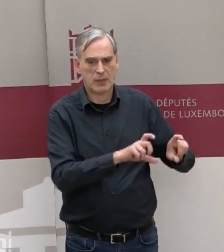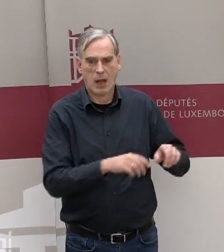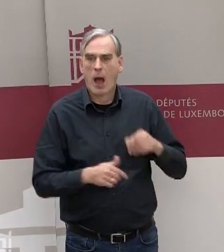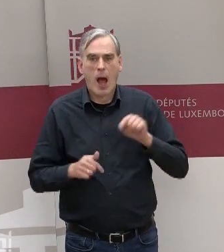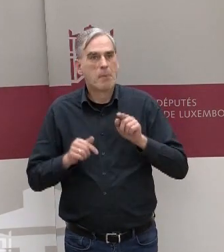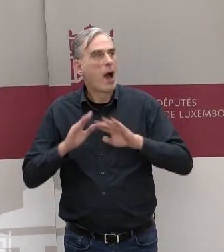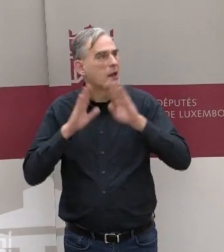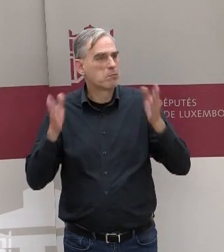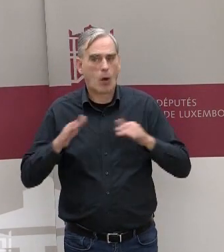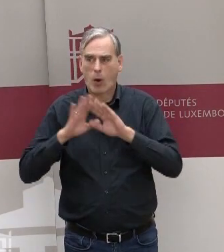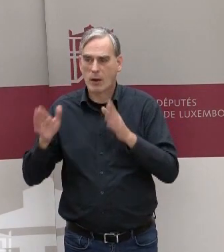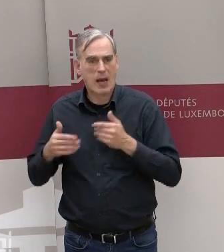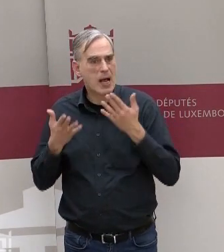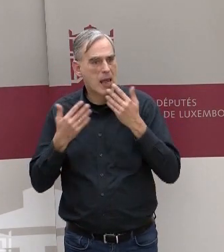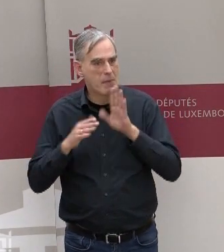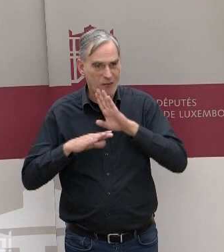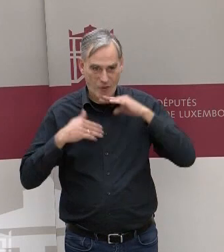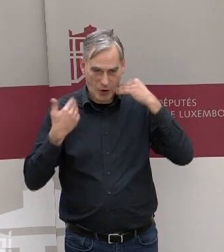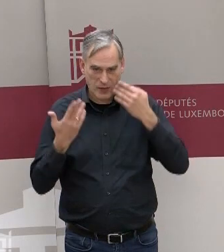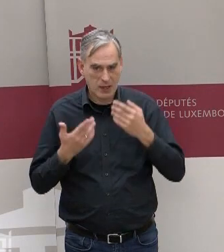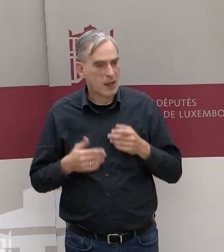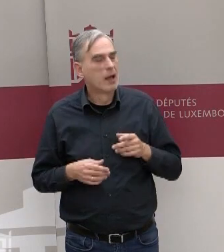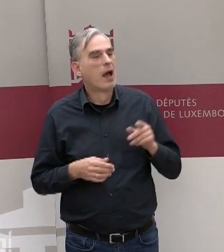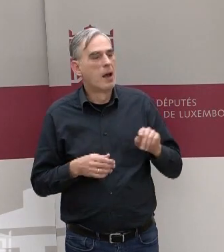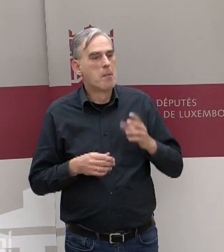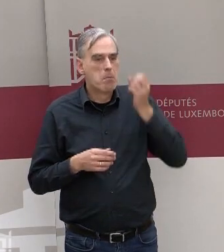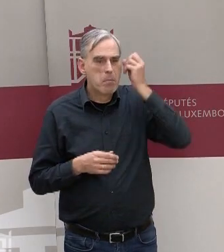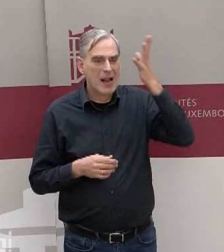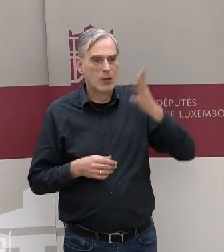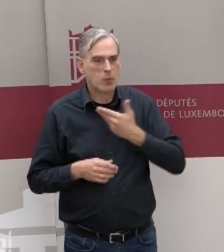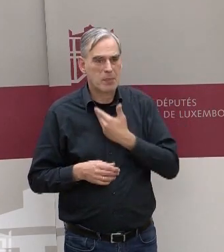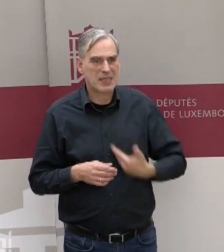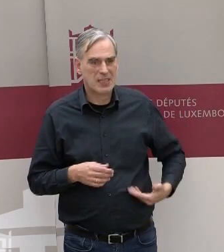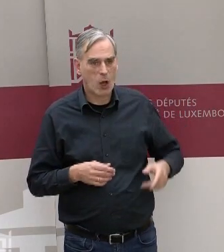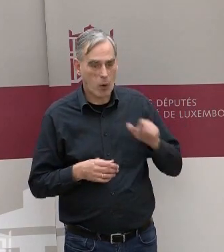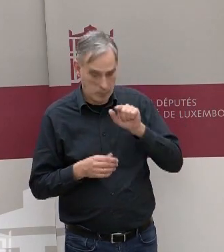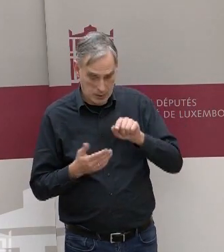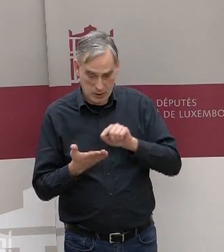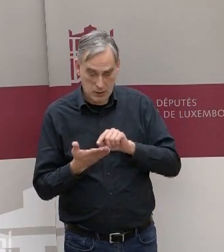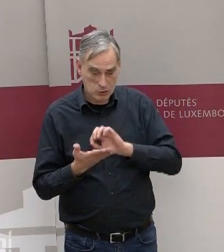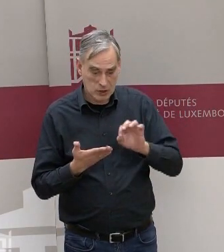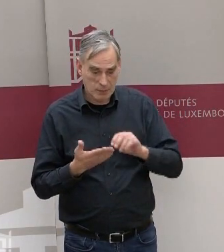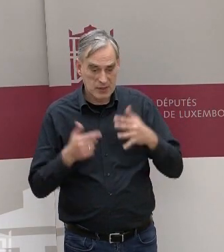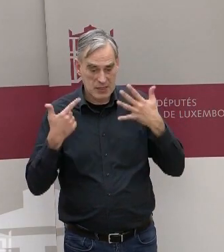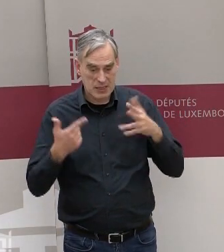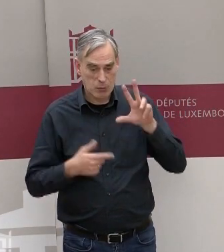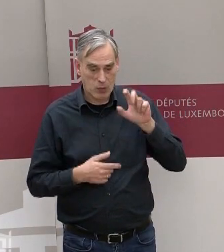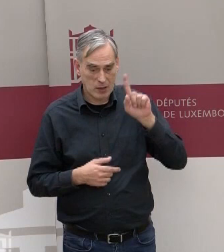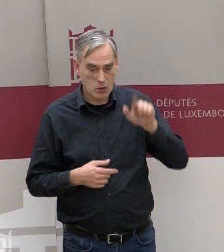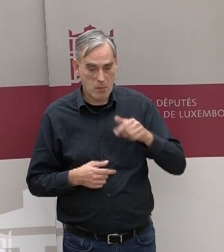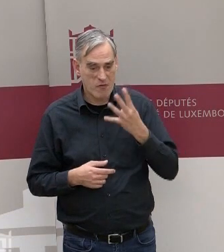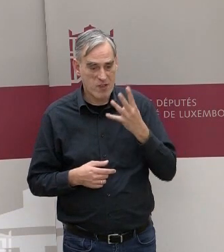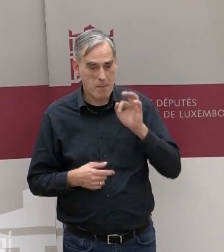vom Educationsministerium sie für nächstes Jahr 37,4 Millionen für Hützes an